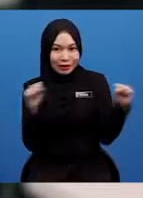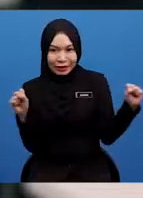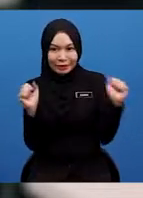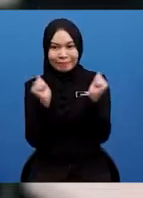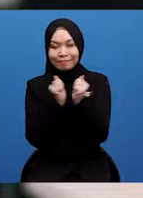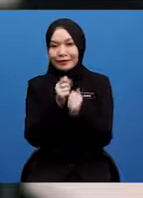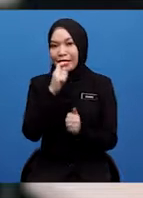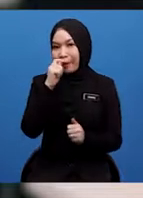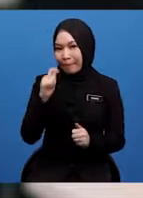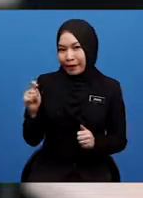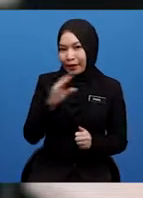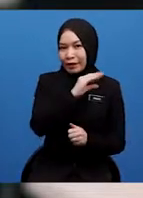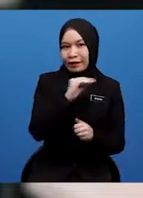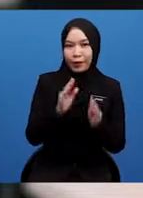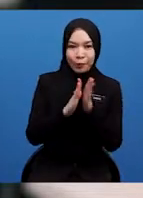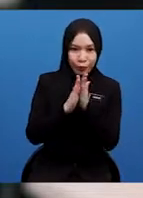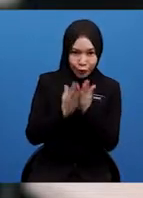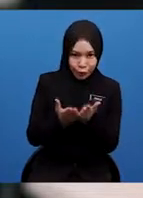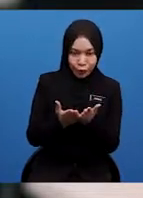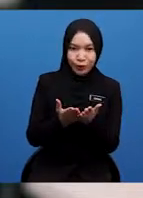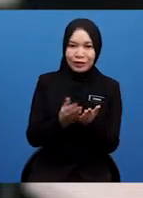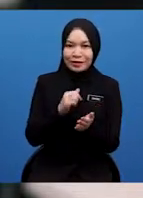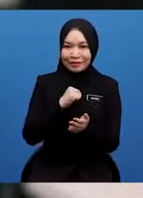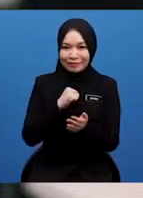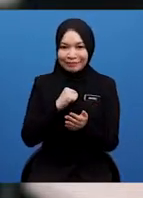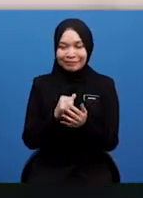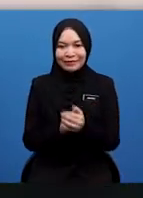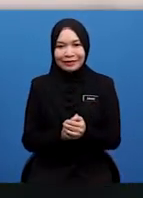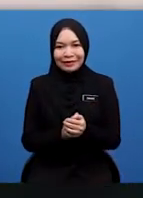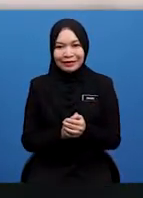dengan pen dan buku catatan masing-masing.